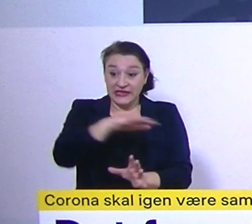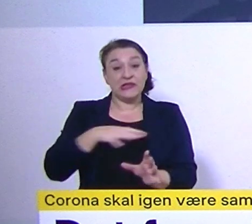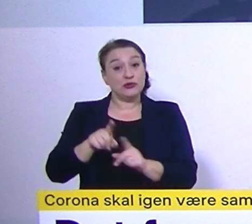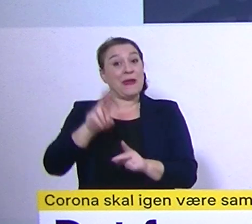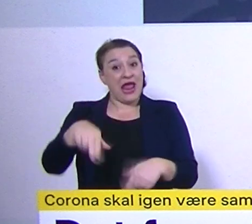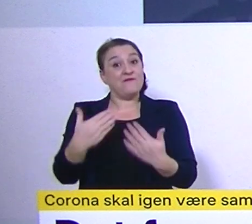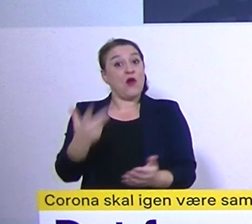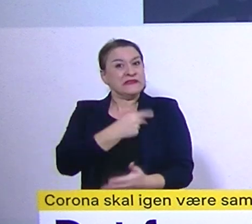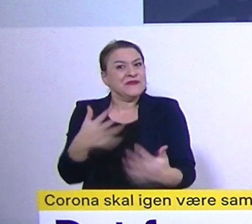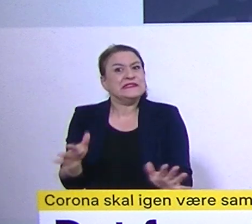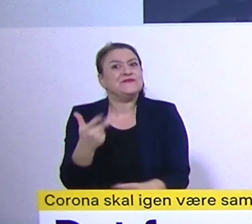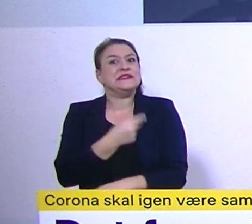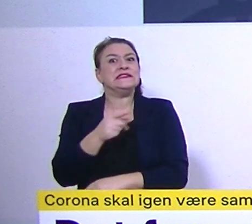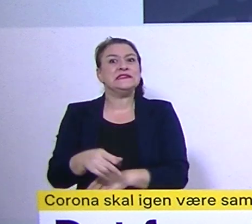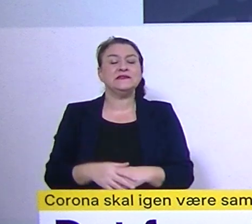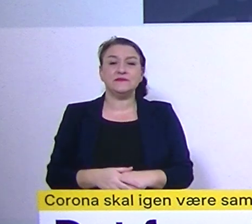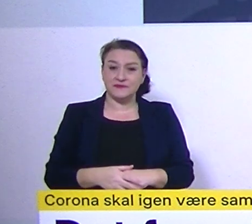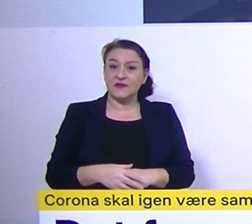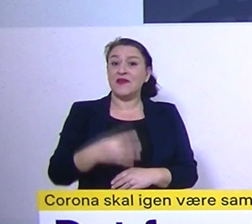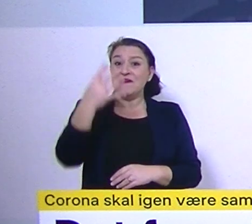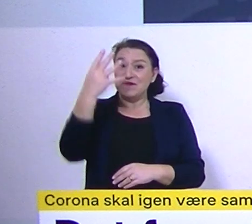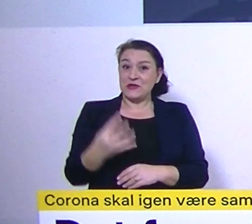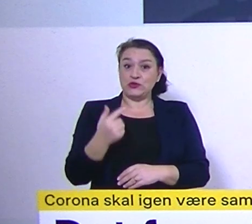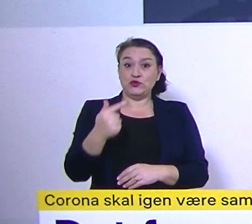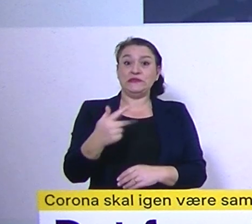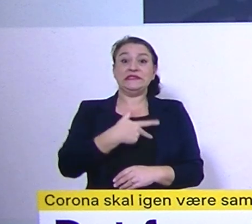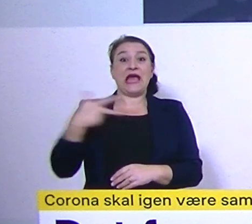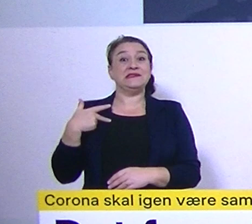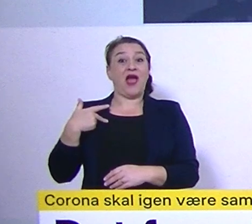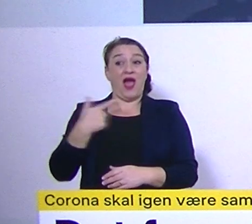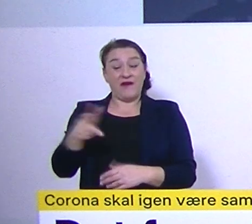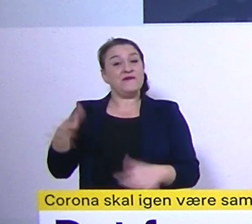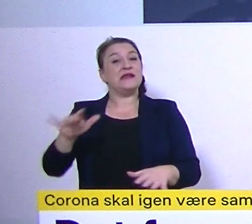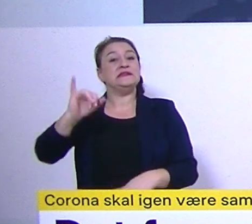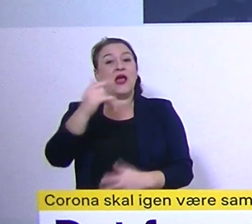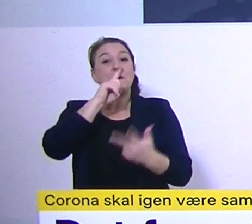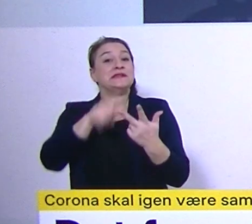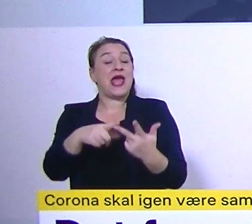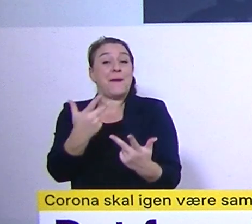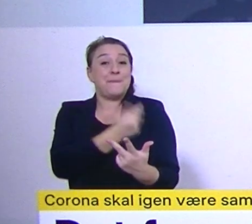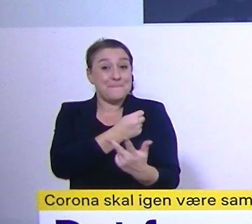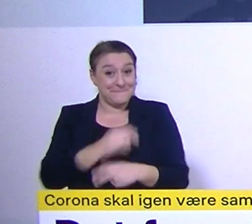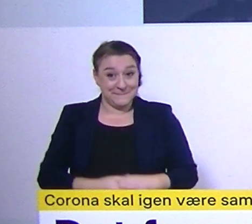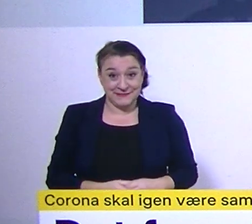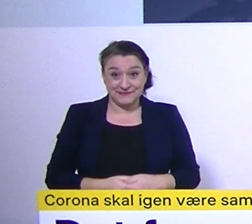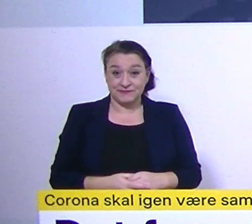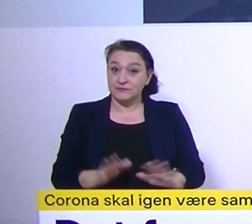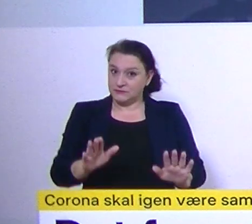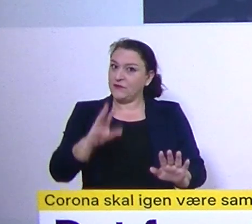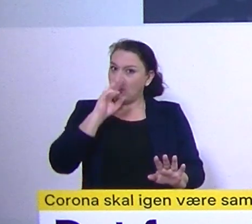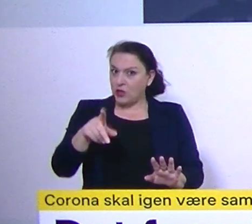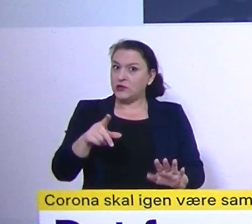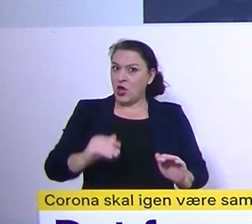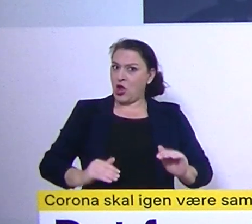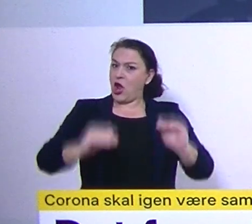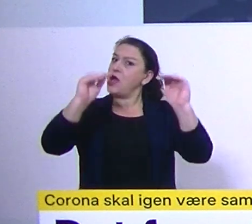ca. 400.000 danskere har nu taget imod tredje stik. Vi har en imponerende høj tilstyning til vaccinerne i Danmark